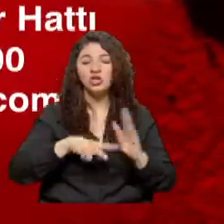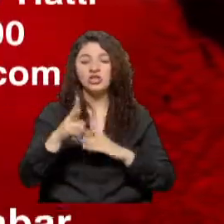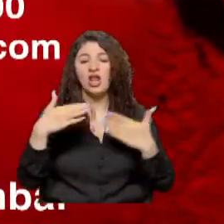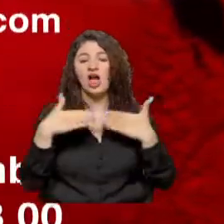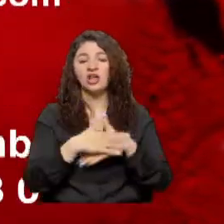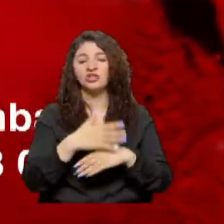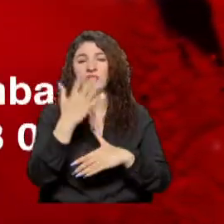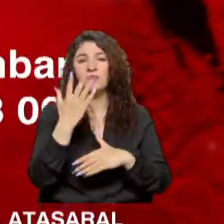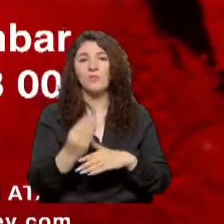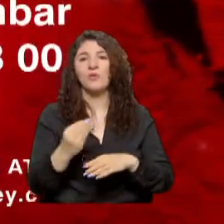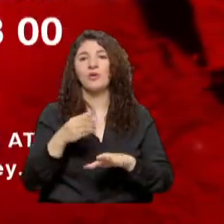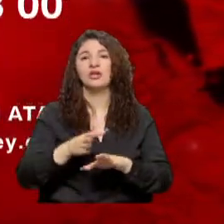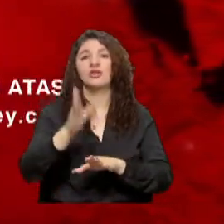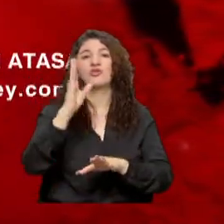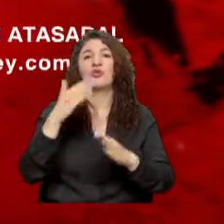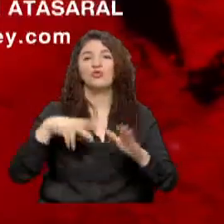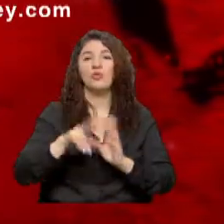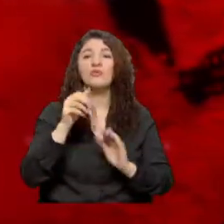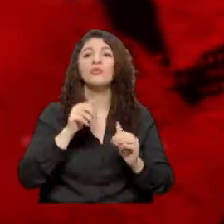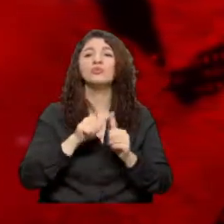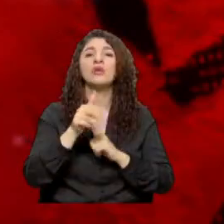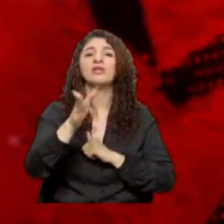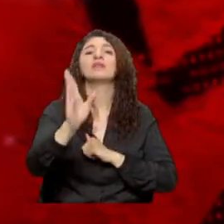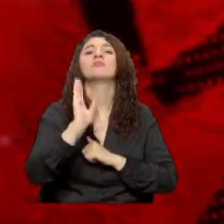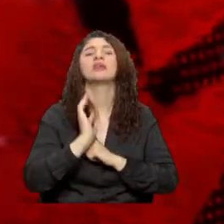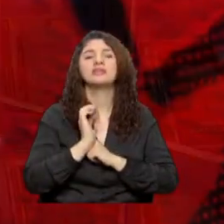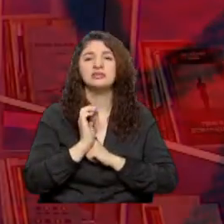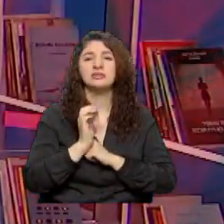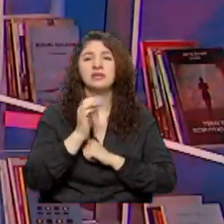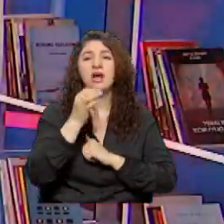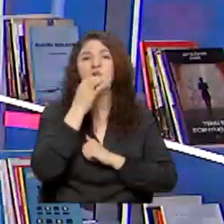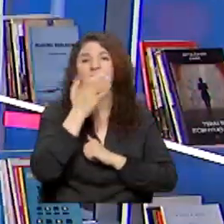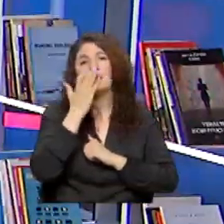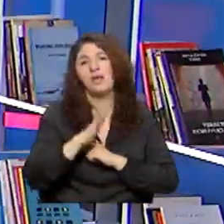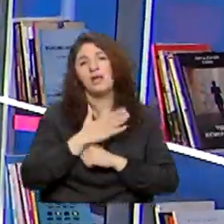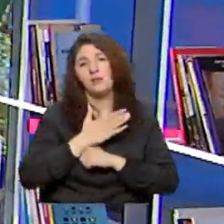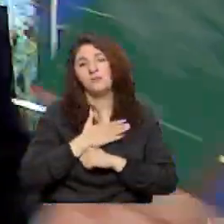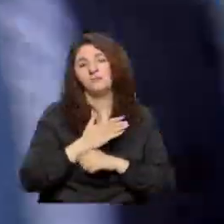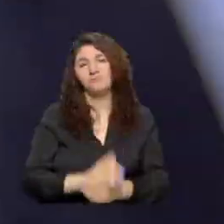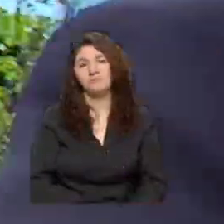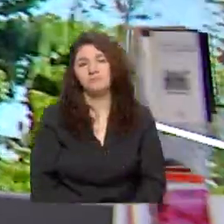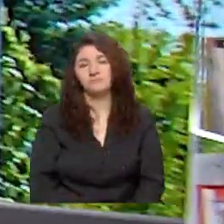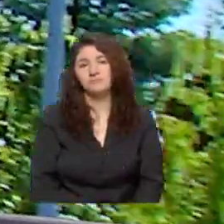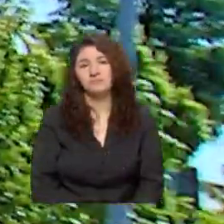Akşama düştü yolum varmaz uzağa haberini beklerim